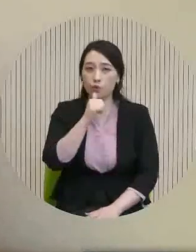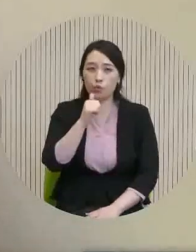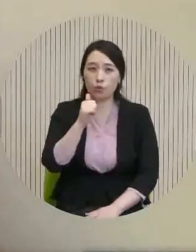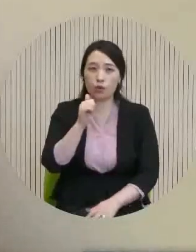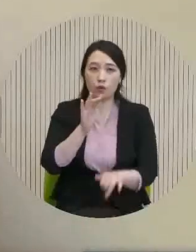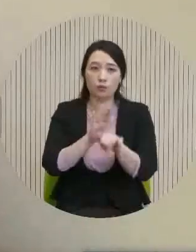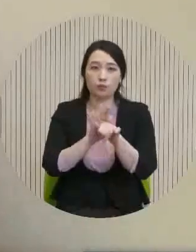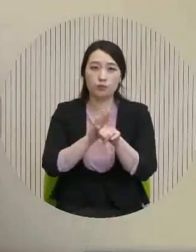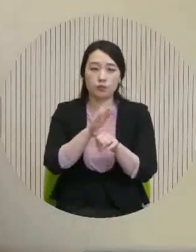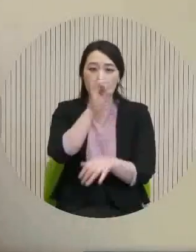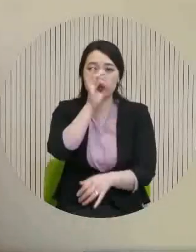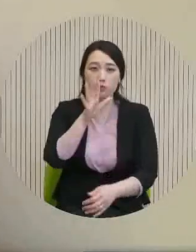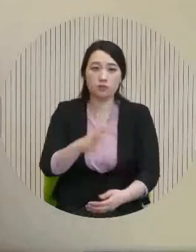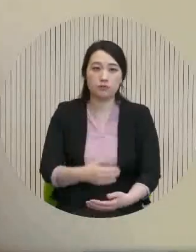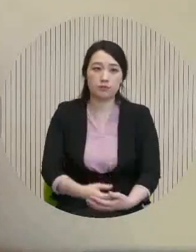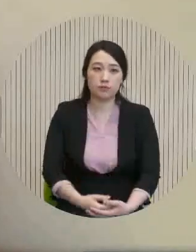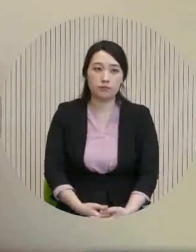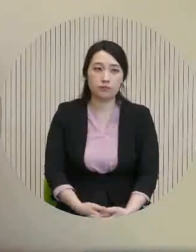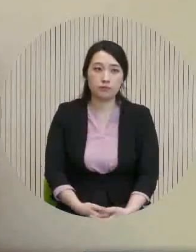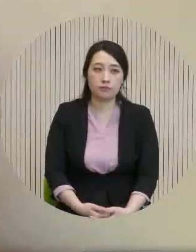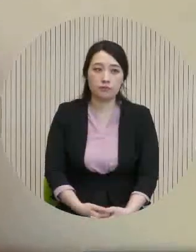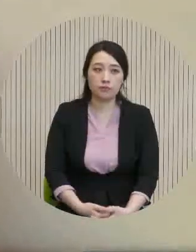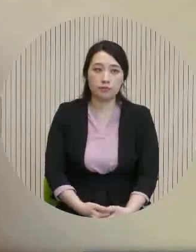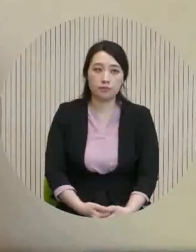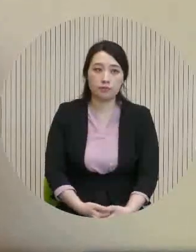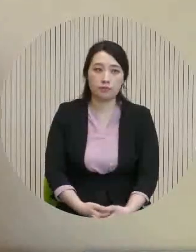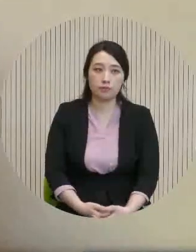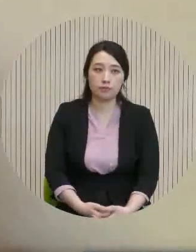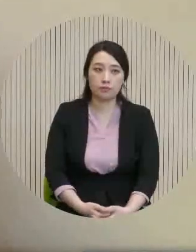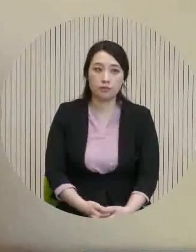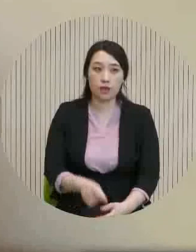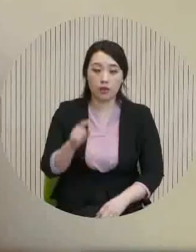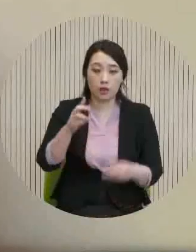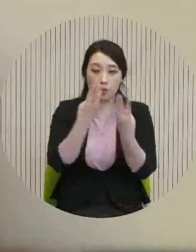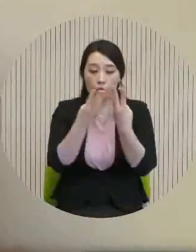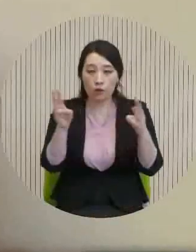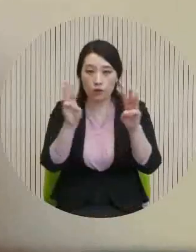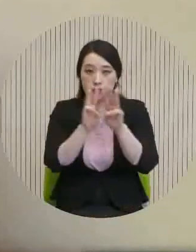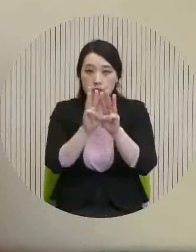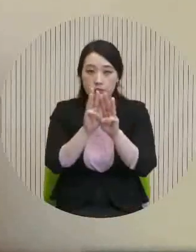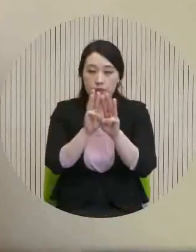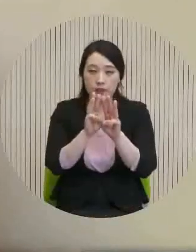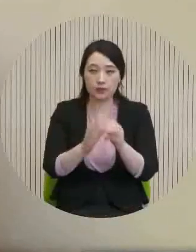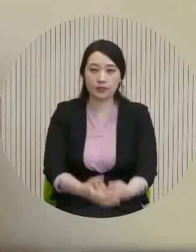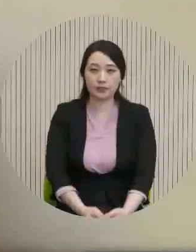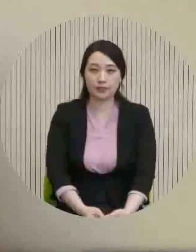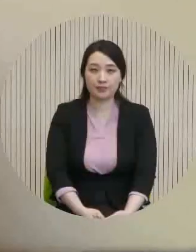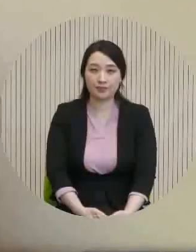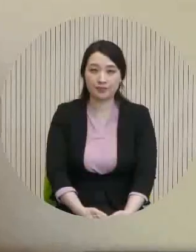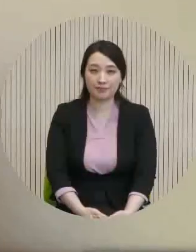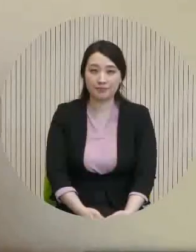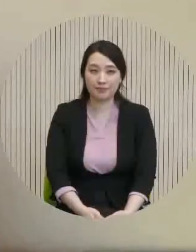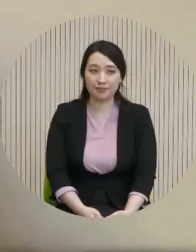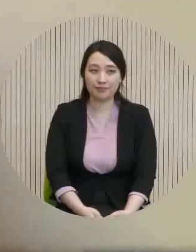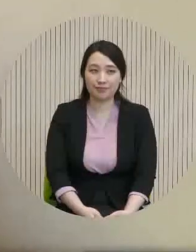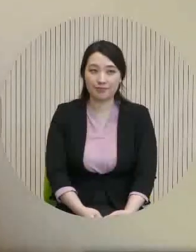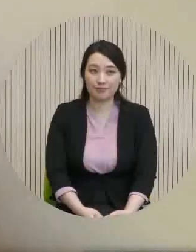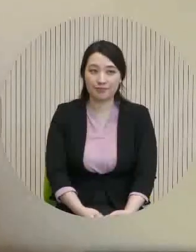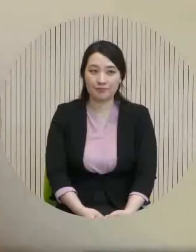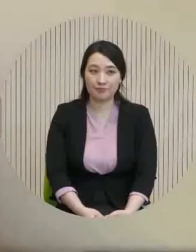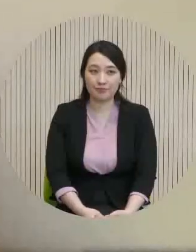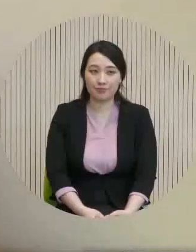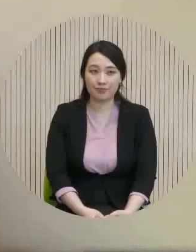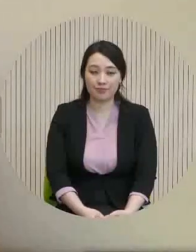불가능합니다. but all these workshops actually 이 모든 we 워크숍은 have created just